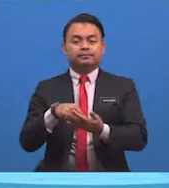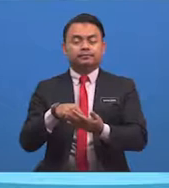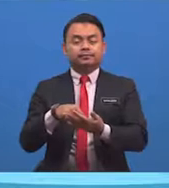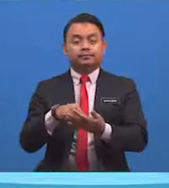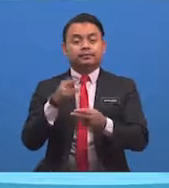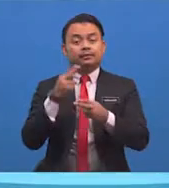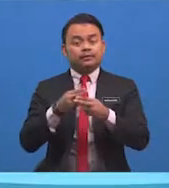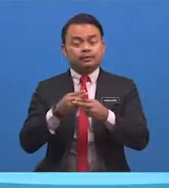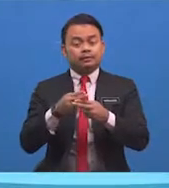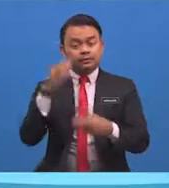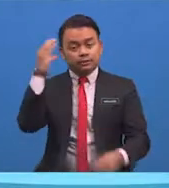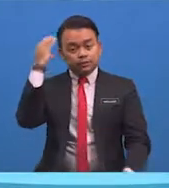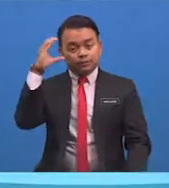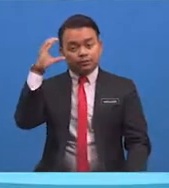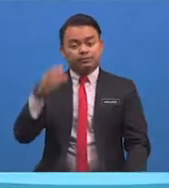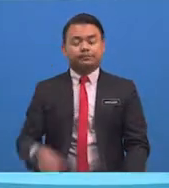terlebih dahulu.